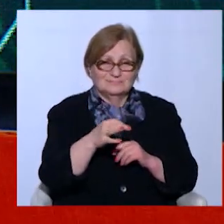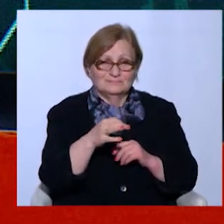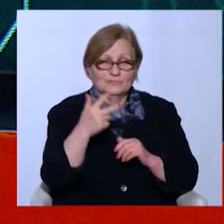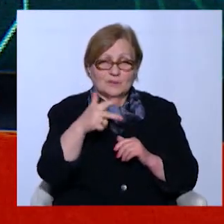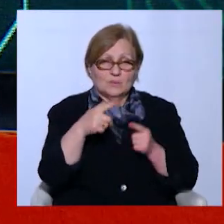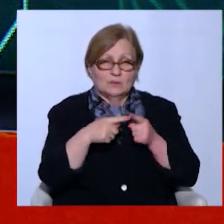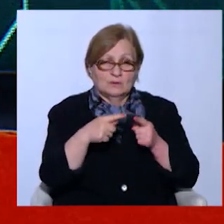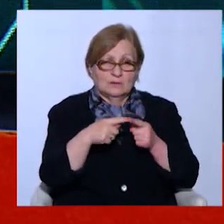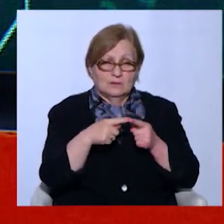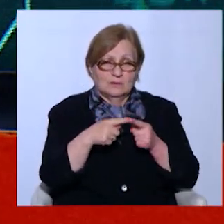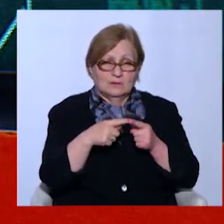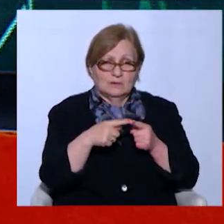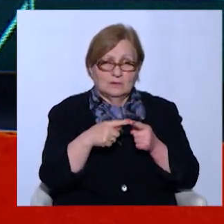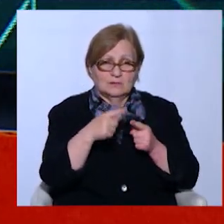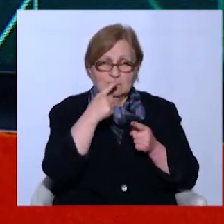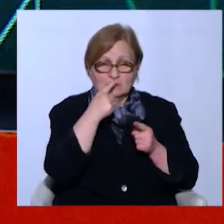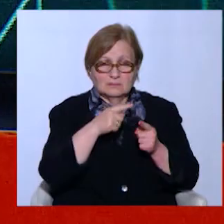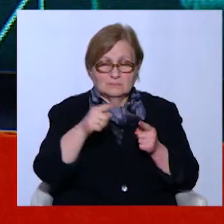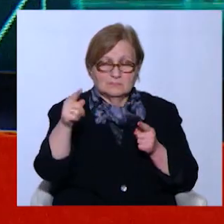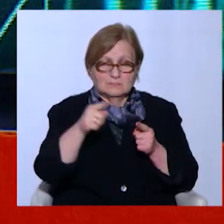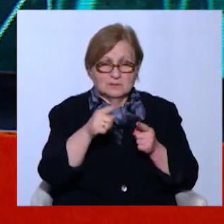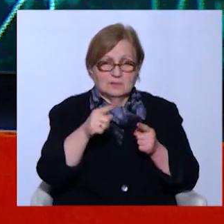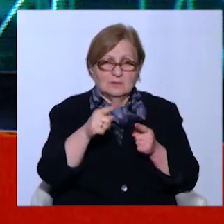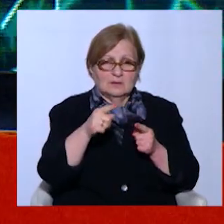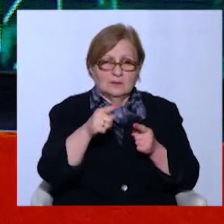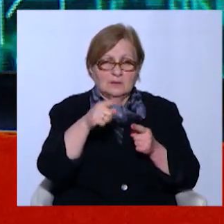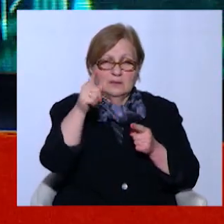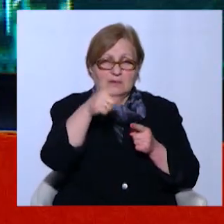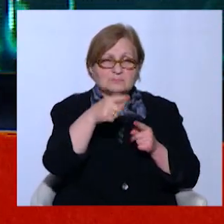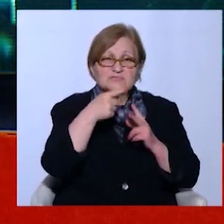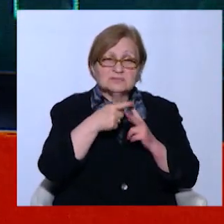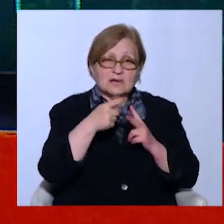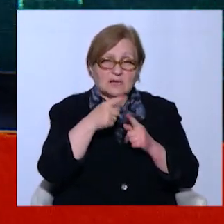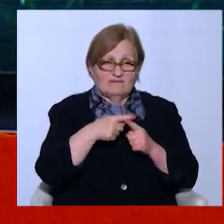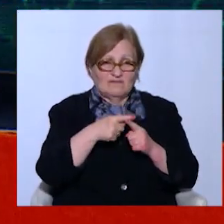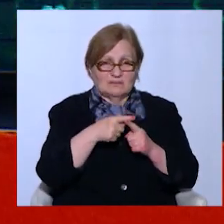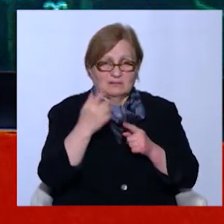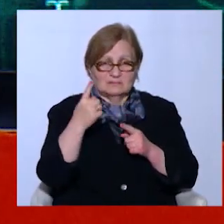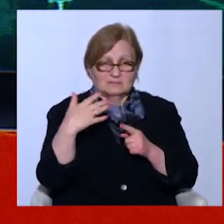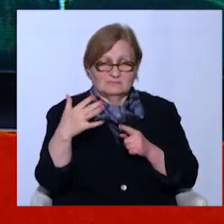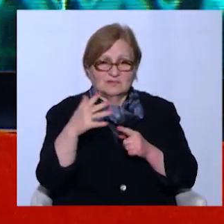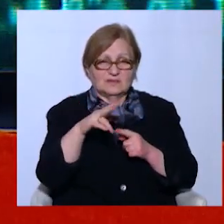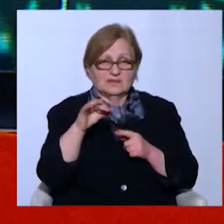30 გრადუსიანი კუთხის წინ მოპირდაპირე კათეტი არის ჰიპოტენუზის ნახევარი. ესე იგი BK